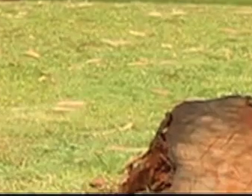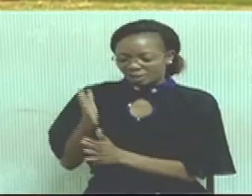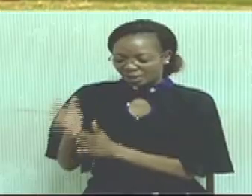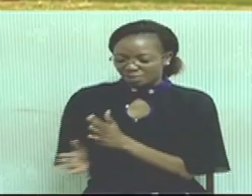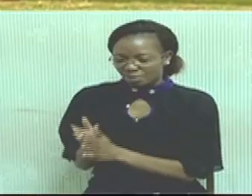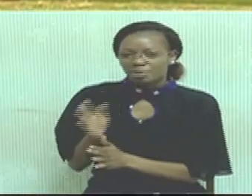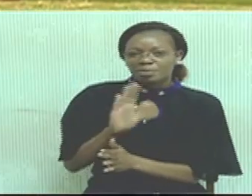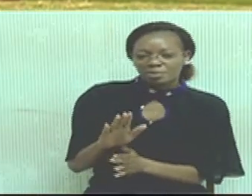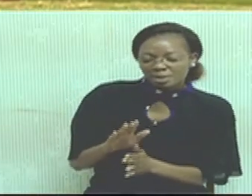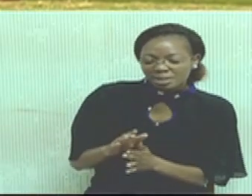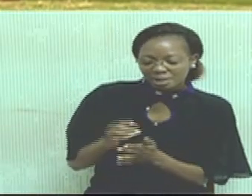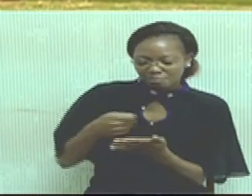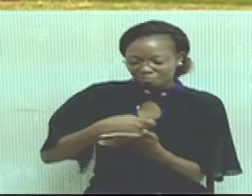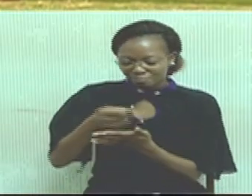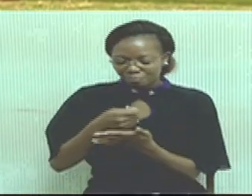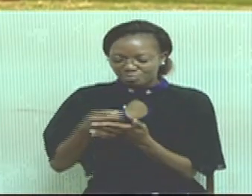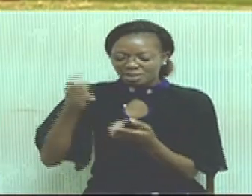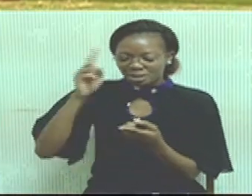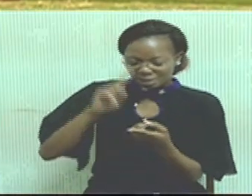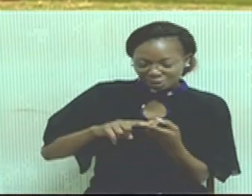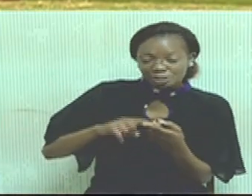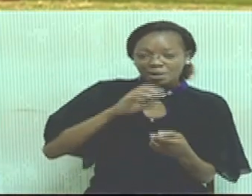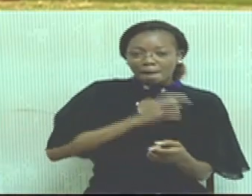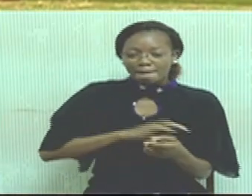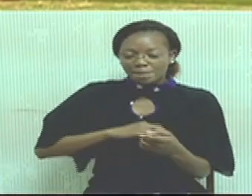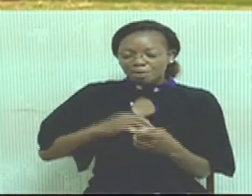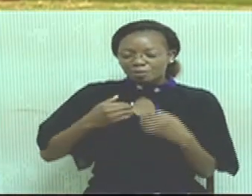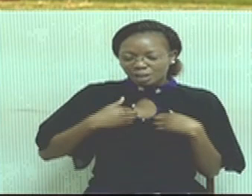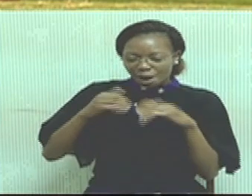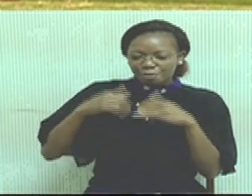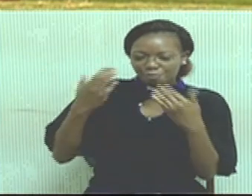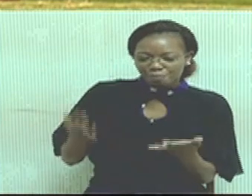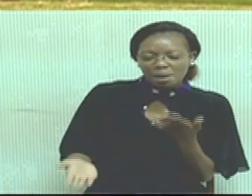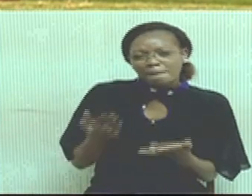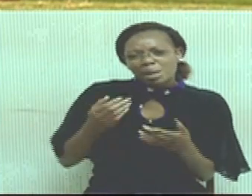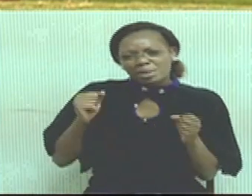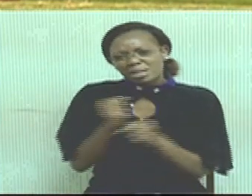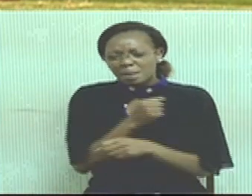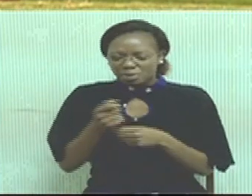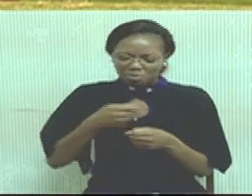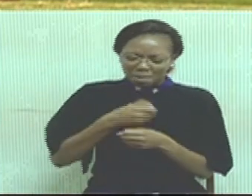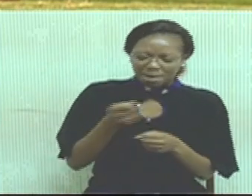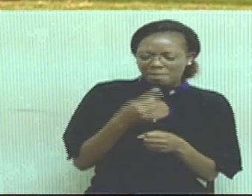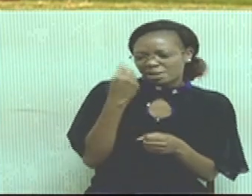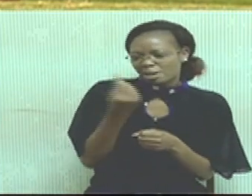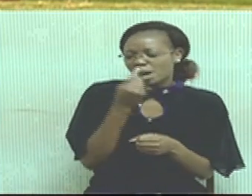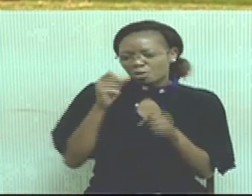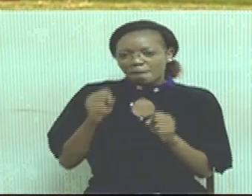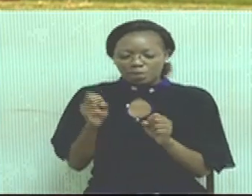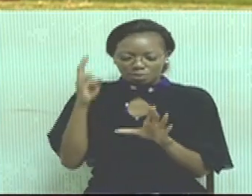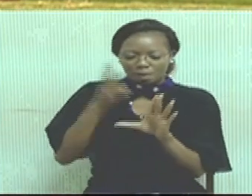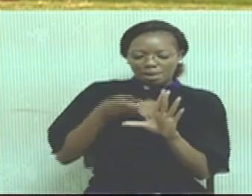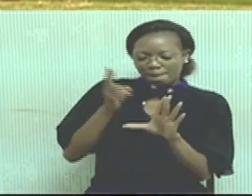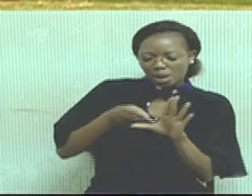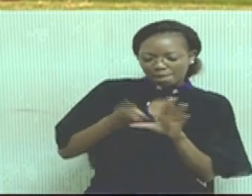Mashine hii ya kukata nyasi licha bei yake rahisi ina manufaa tele kwa mfugaji yote yule. Iwapo una uwezo wa kununua mashine hii, unaweza kujiunga na kikundi